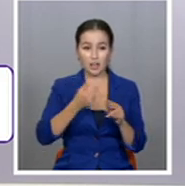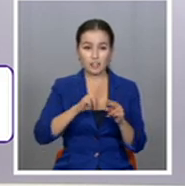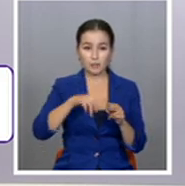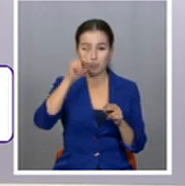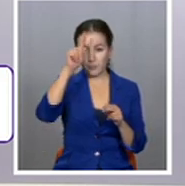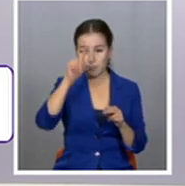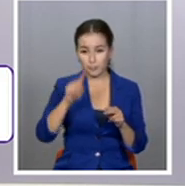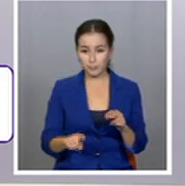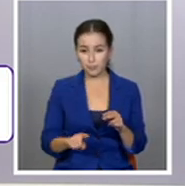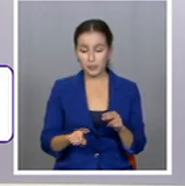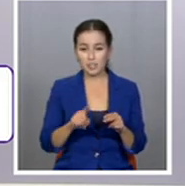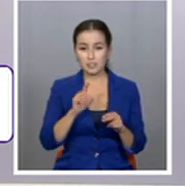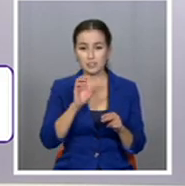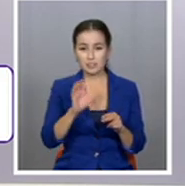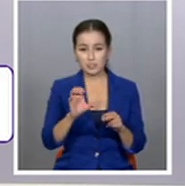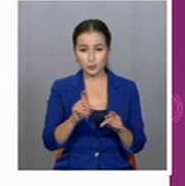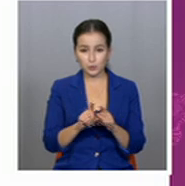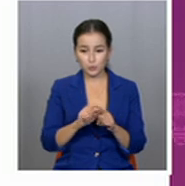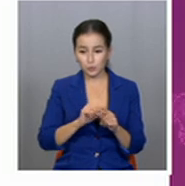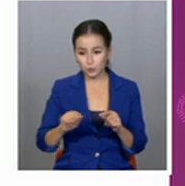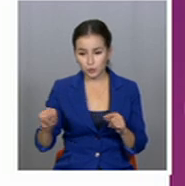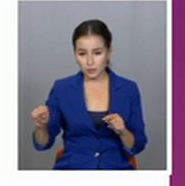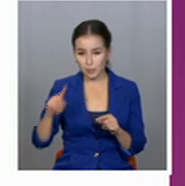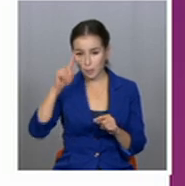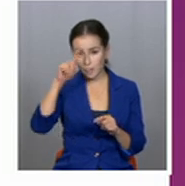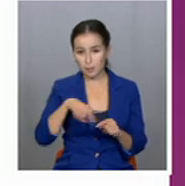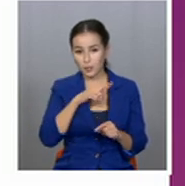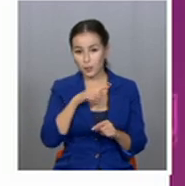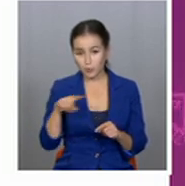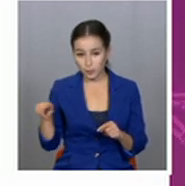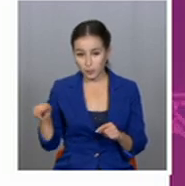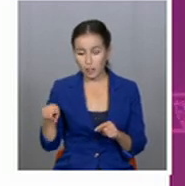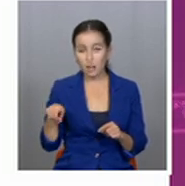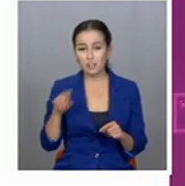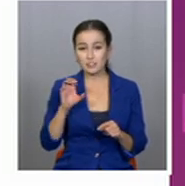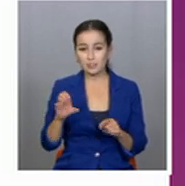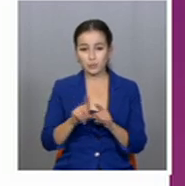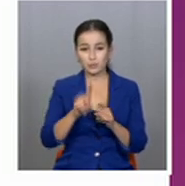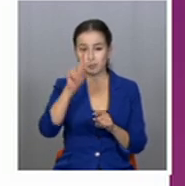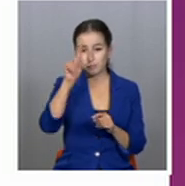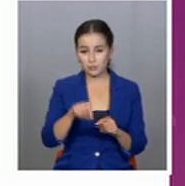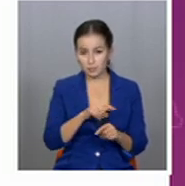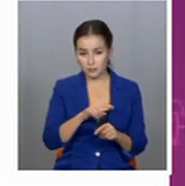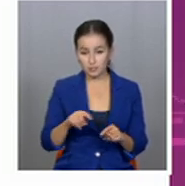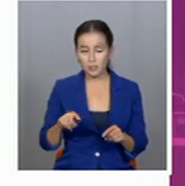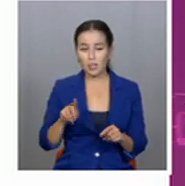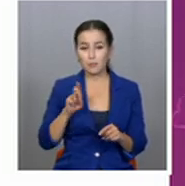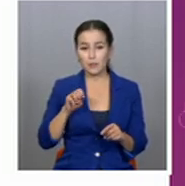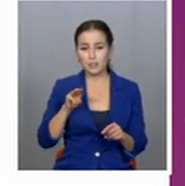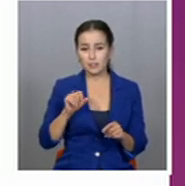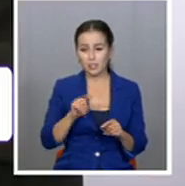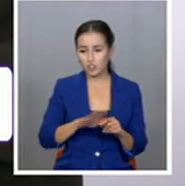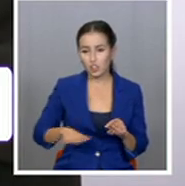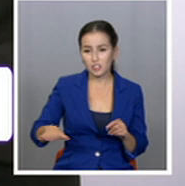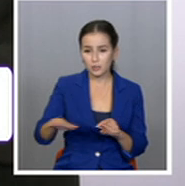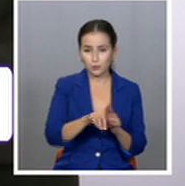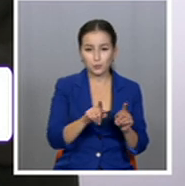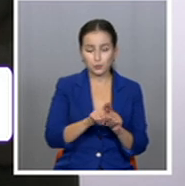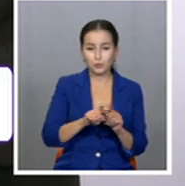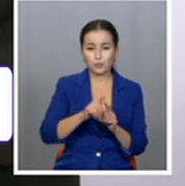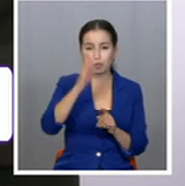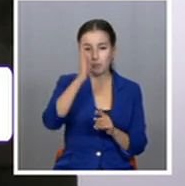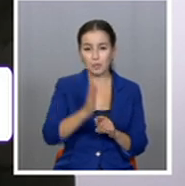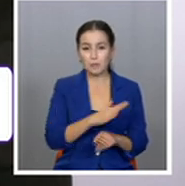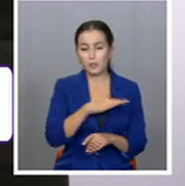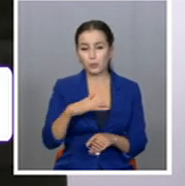перпендикуляр, С түзуіне де перпендикуляр. Олай болса, А түзуі бетта жазықтығына перпендикуляр болады. Келесі